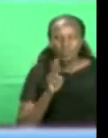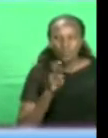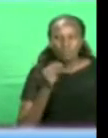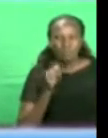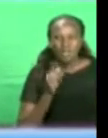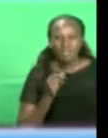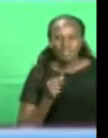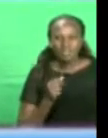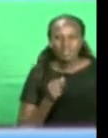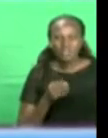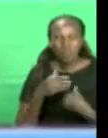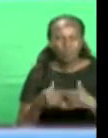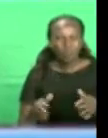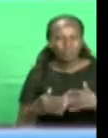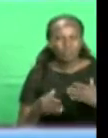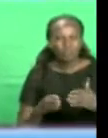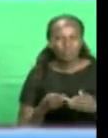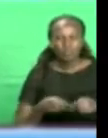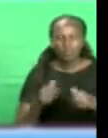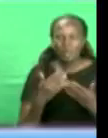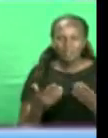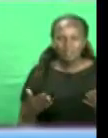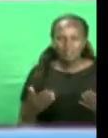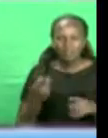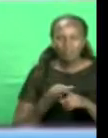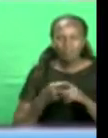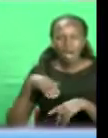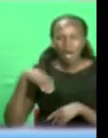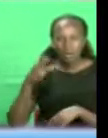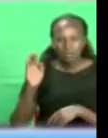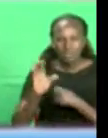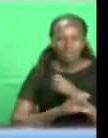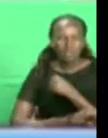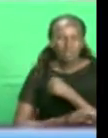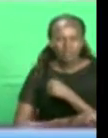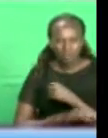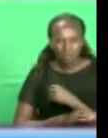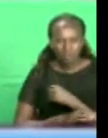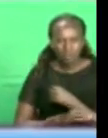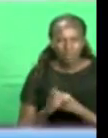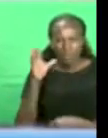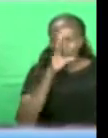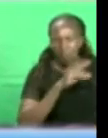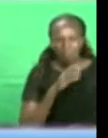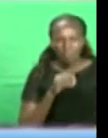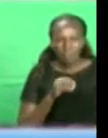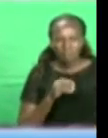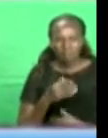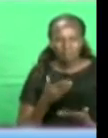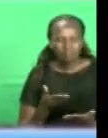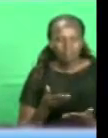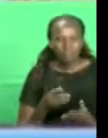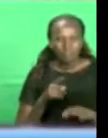kujinufaisha, ikiwemo ununuzi wa mali katika mataifa ya nje, huku wenyeji wa kaunti hiyo wakikosa kujivunia matunda